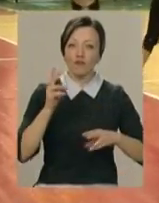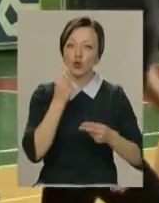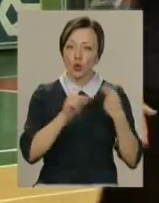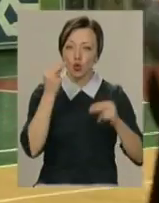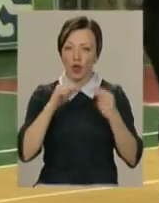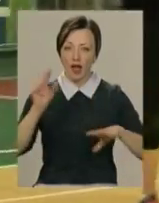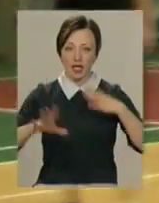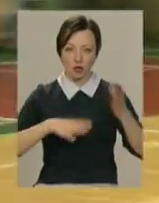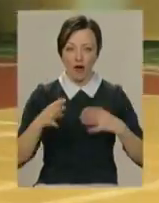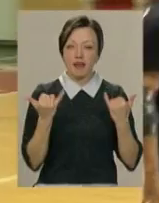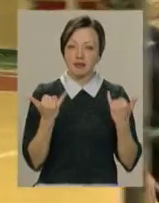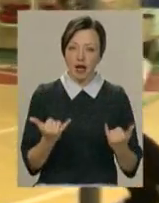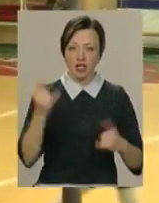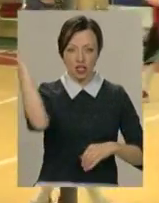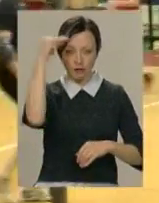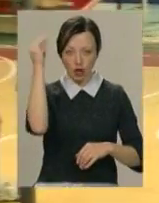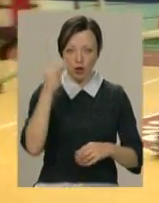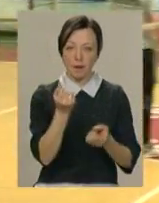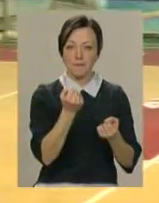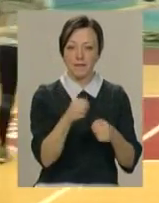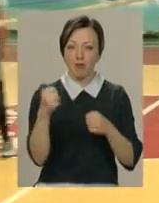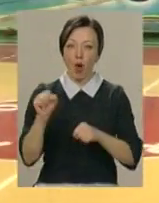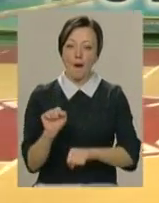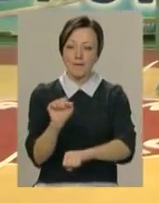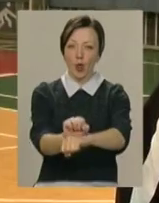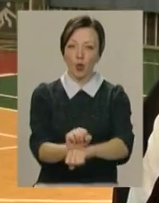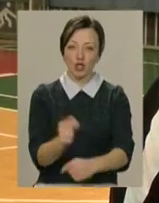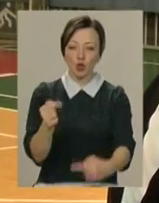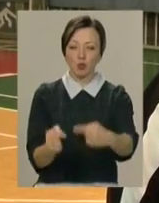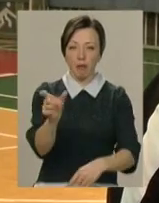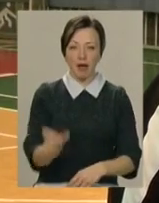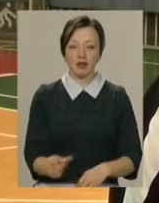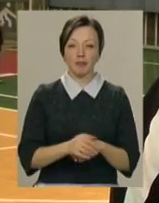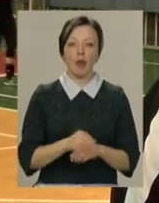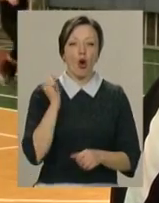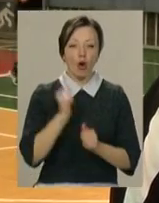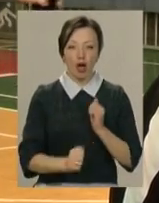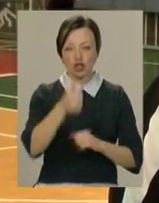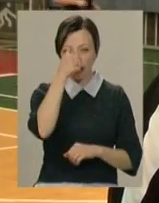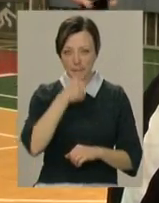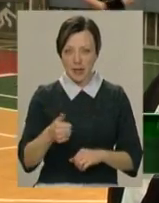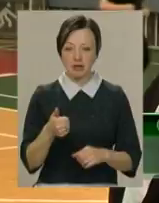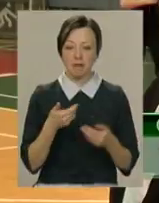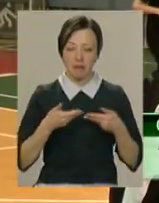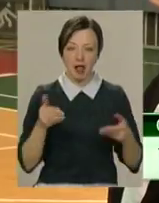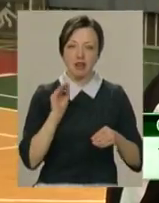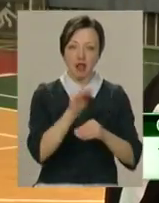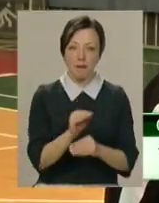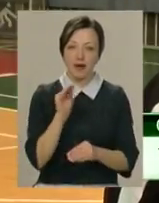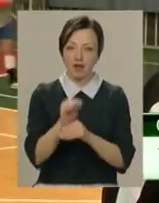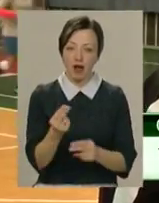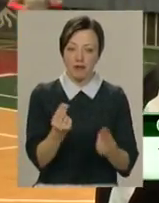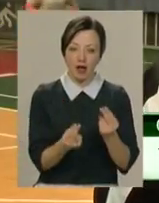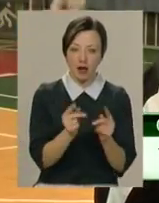тренування. Зокрема, зараз навчаються обігравати блокуючого суперника. Кожен місяць ми як додаємо в грі, так